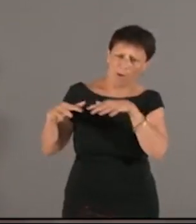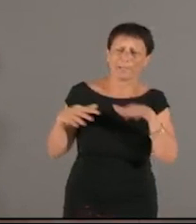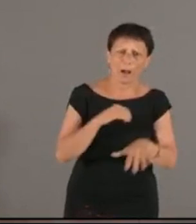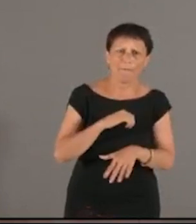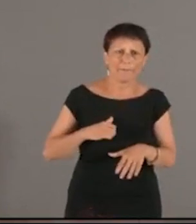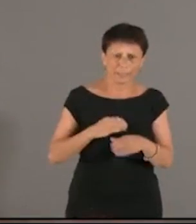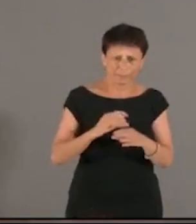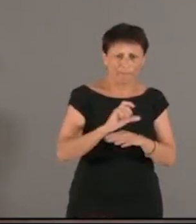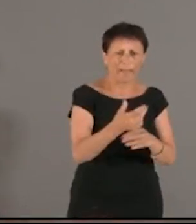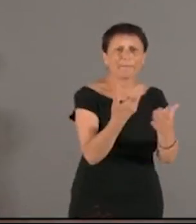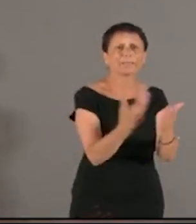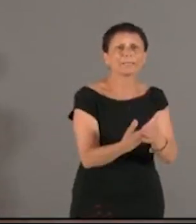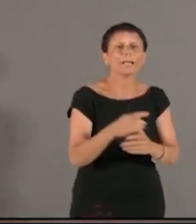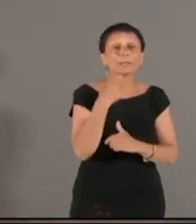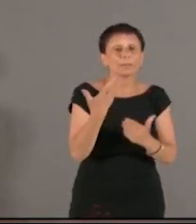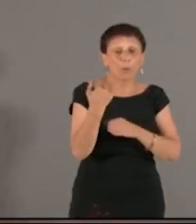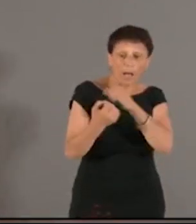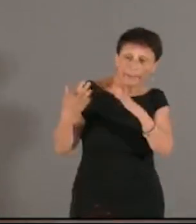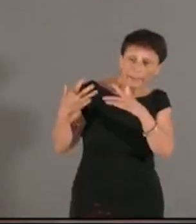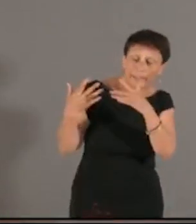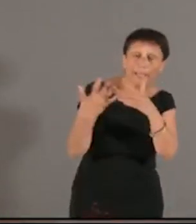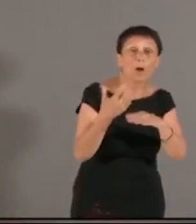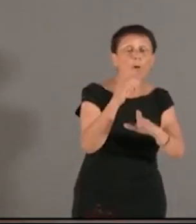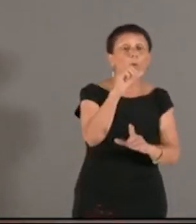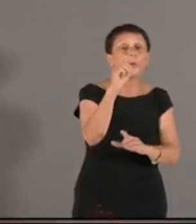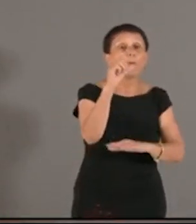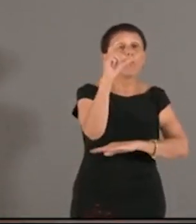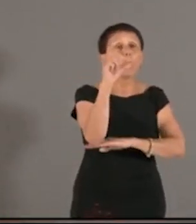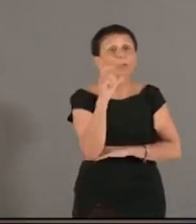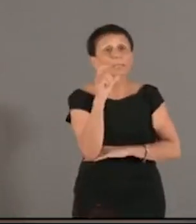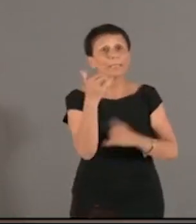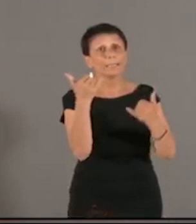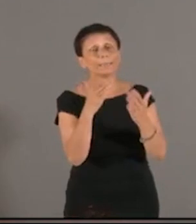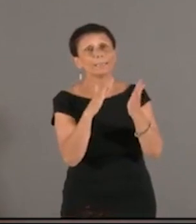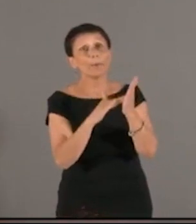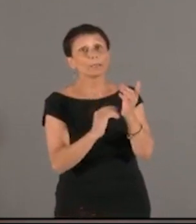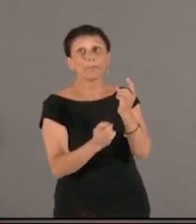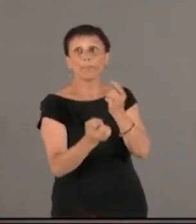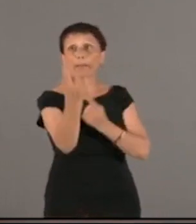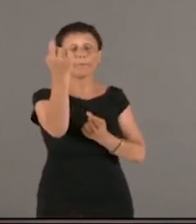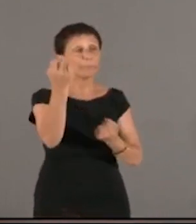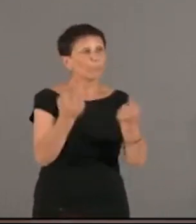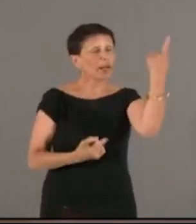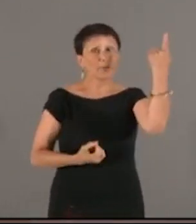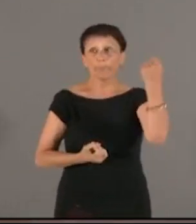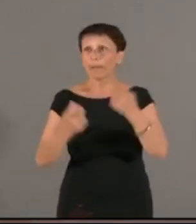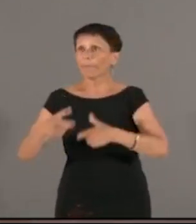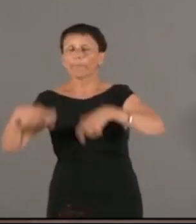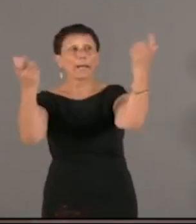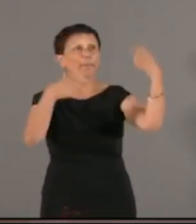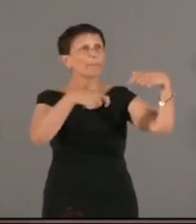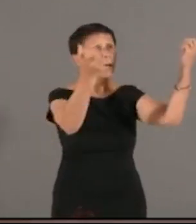que, depuis un certain nombre d'années, les mosquées à Marseille fleurissent. J'ai moi-même vu sortir